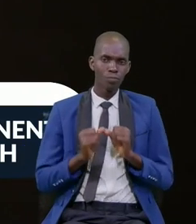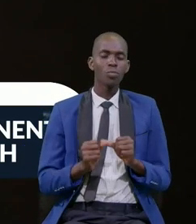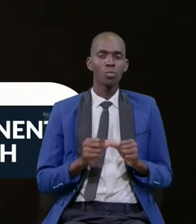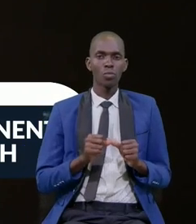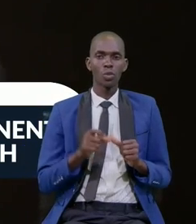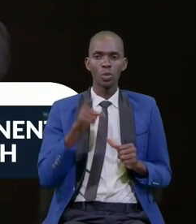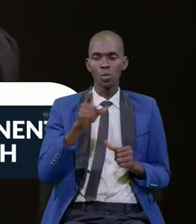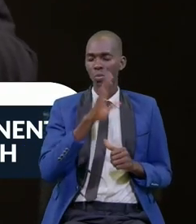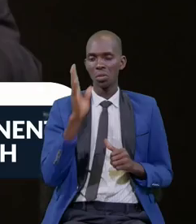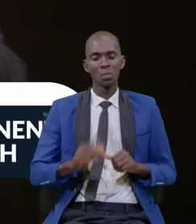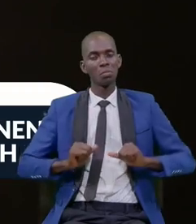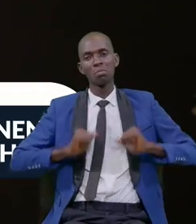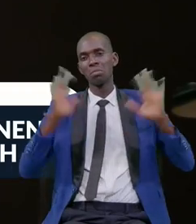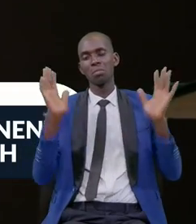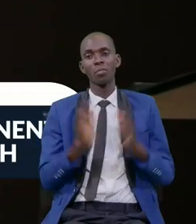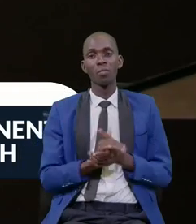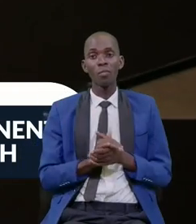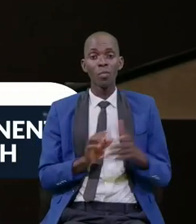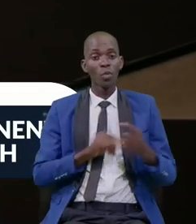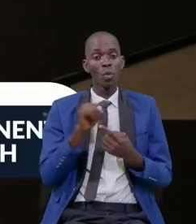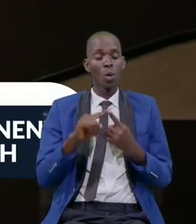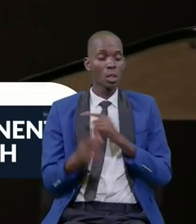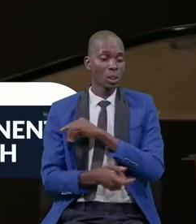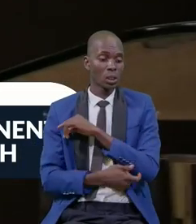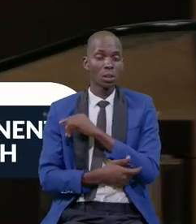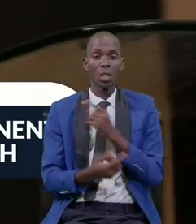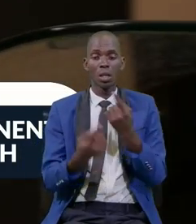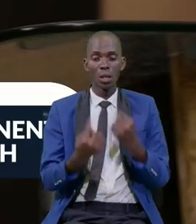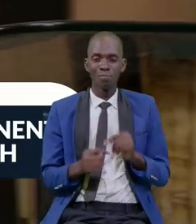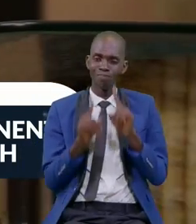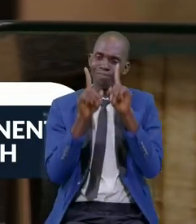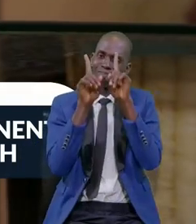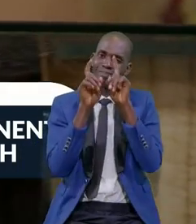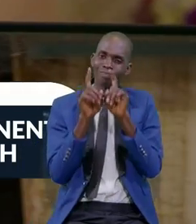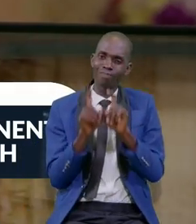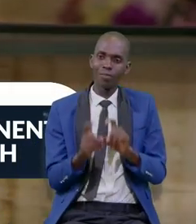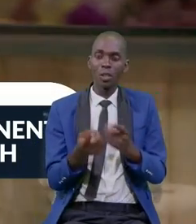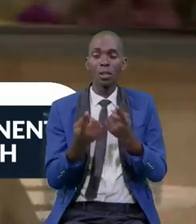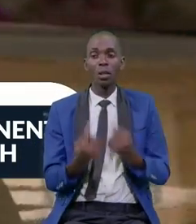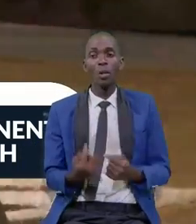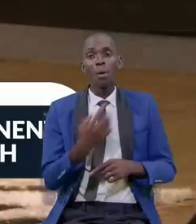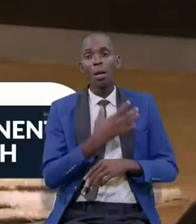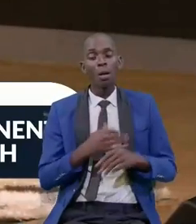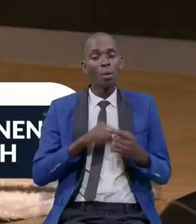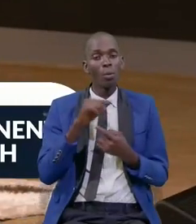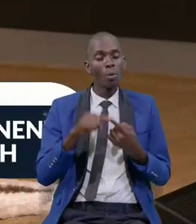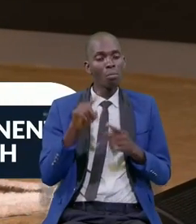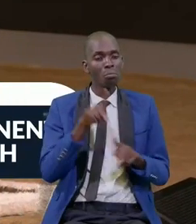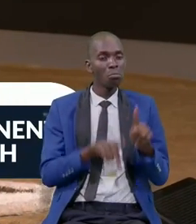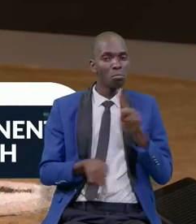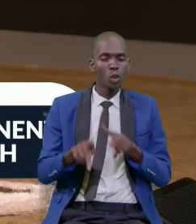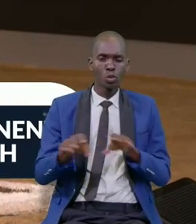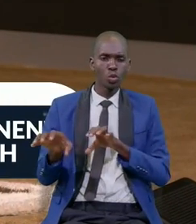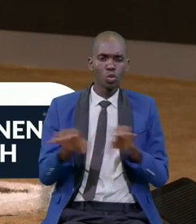résilient. Lorsque la tentation, les épreuves se soulèvent contre vous, lorsque les gens